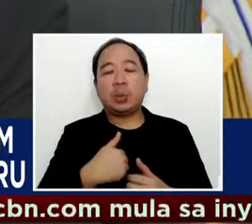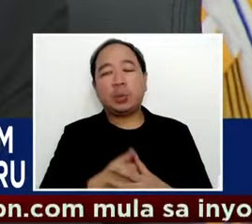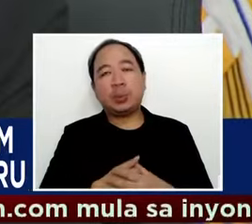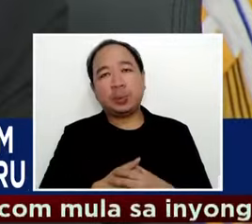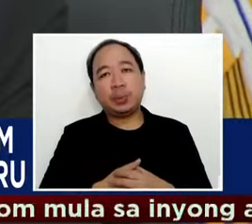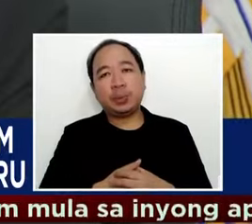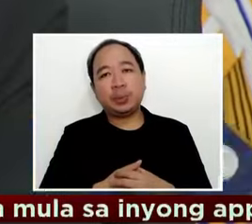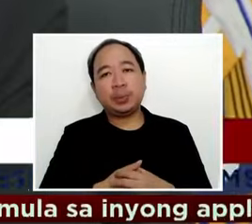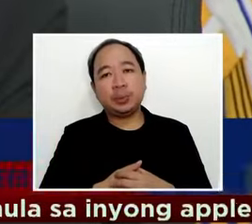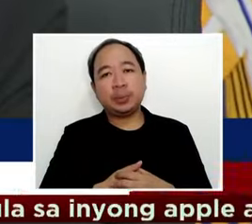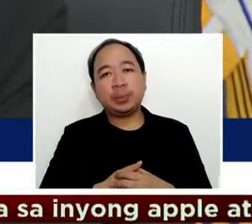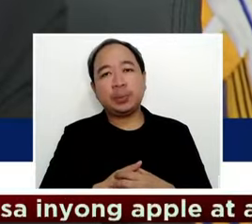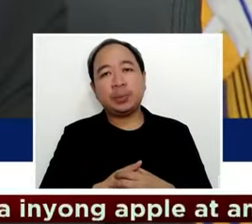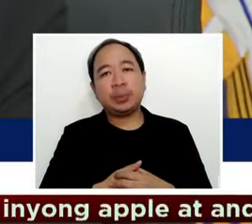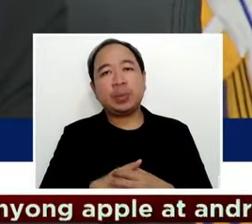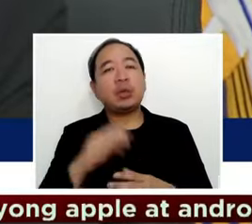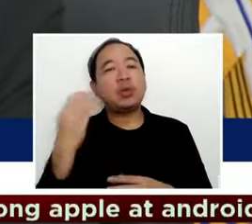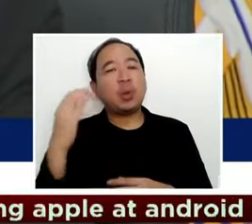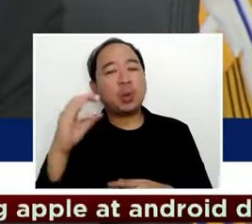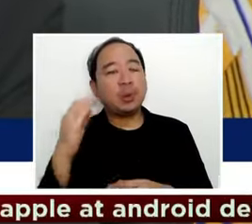We kindly ask that